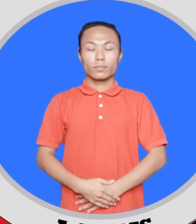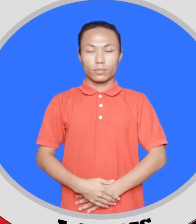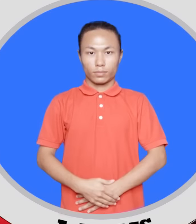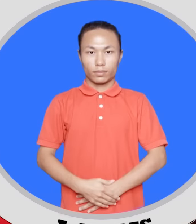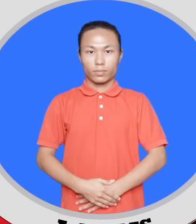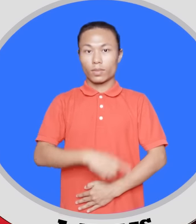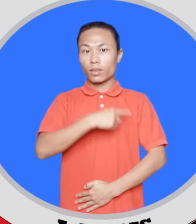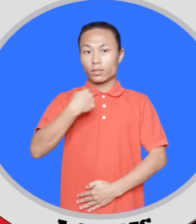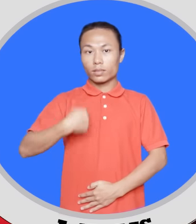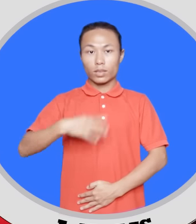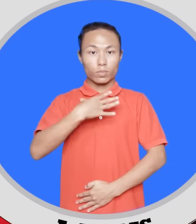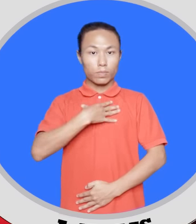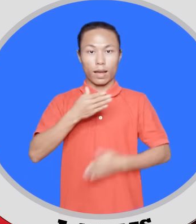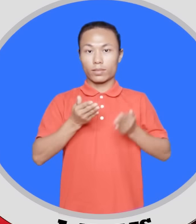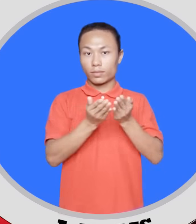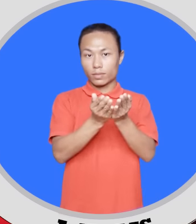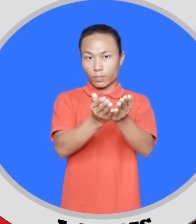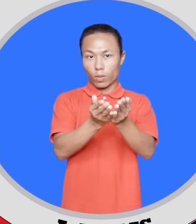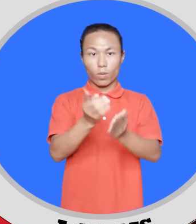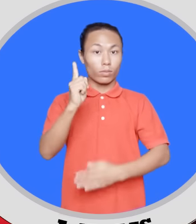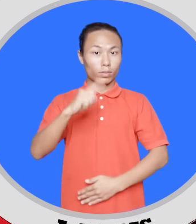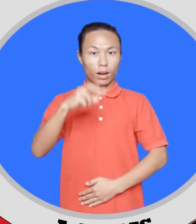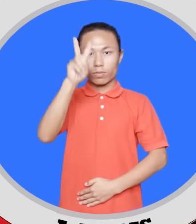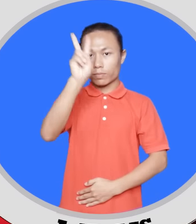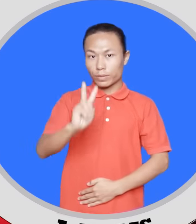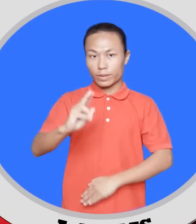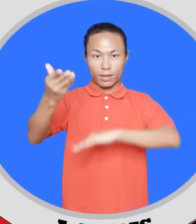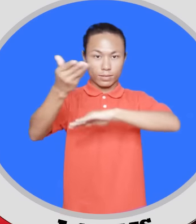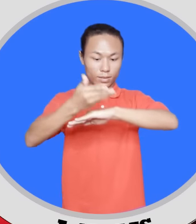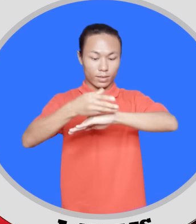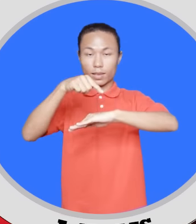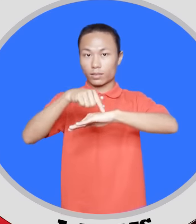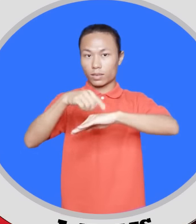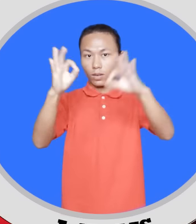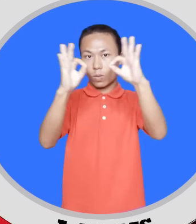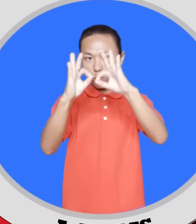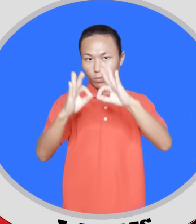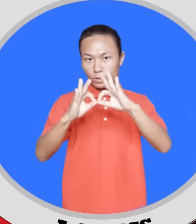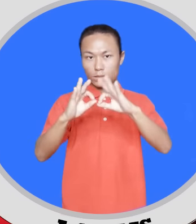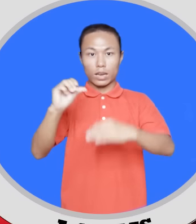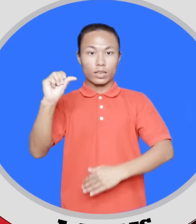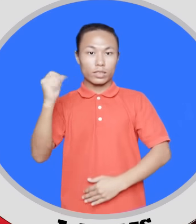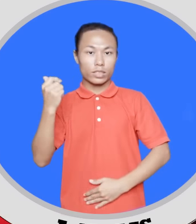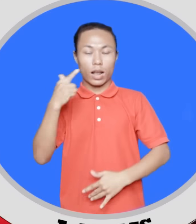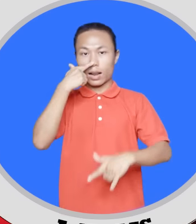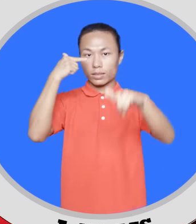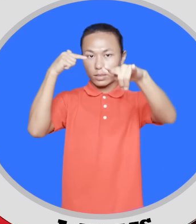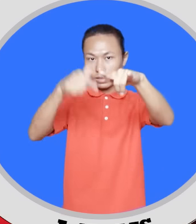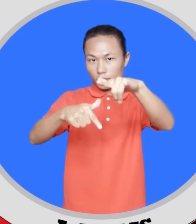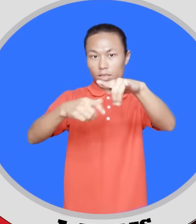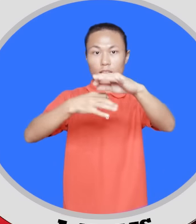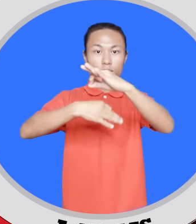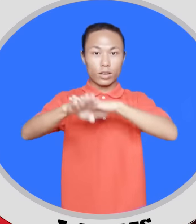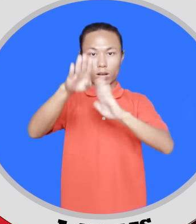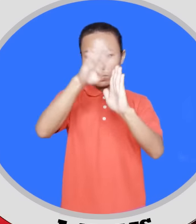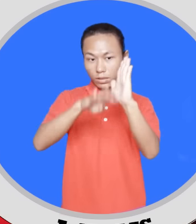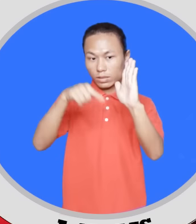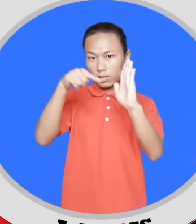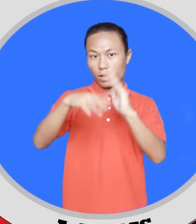ဒါကြောင့်တရုတ်အလန်တင်တင်မောရင်းနှံတူလောင်ရေးစိတ်ကိုင်းလောက်ကိုင်းတဲ့ VNN ကုမ္ပဏီနဲ့အကြမ်းဖက်ဆဲအုပ်စုထံနေရင်စီရောင်းချရ